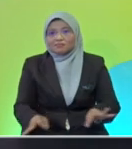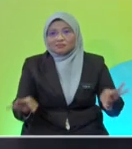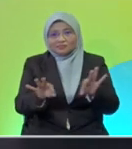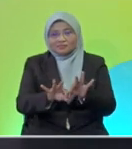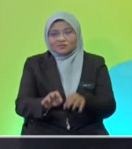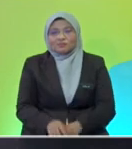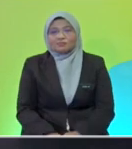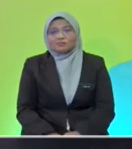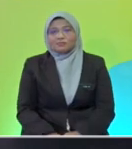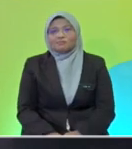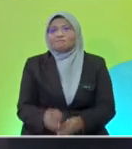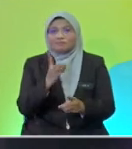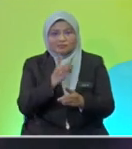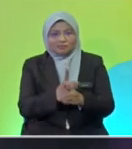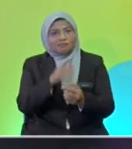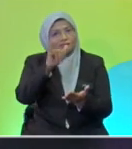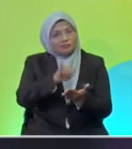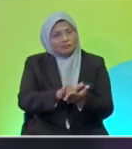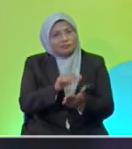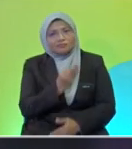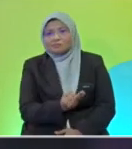Faidah menabung oke